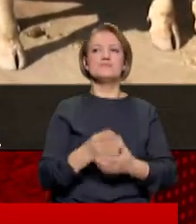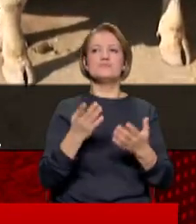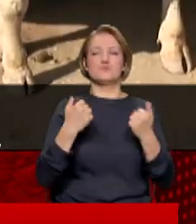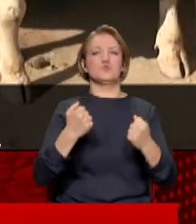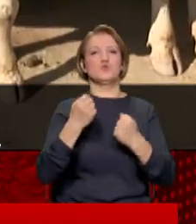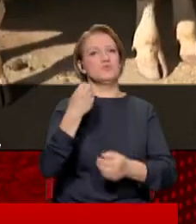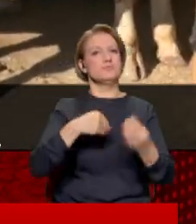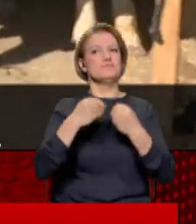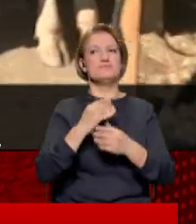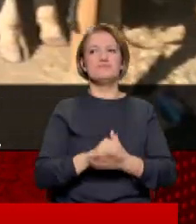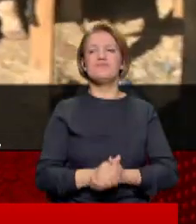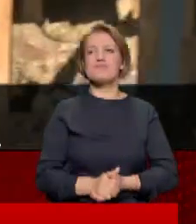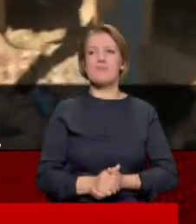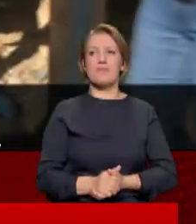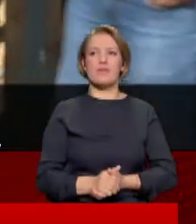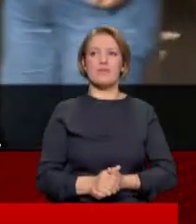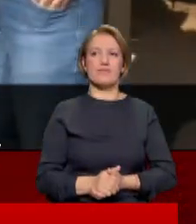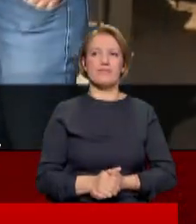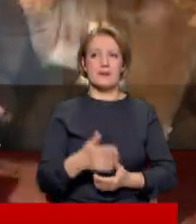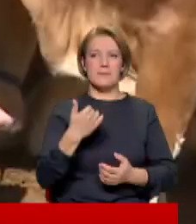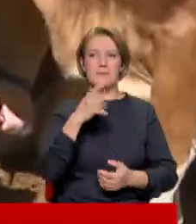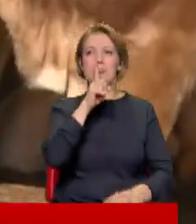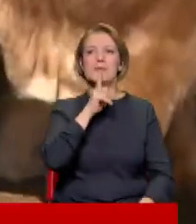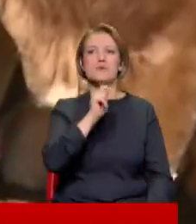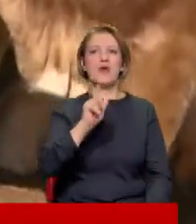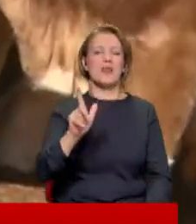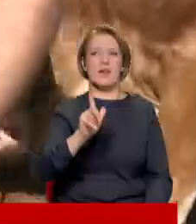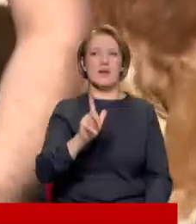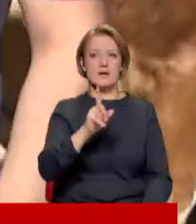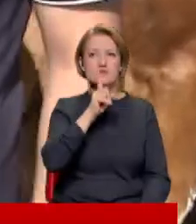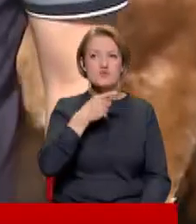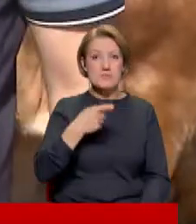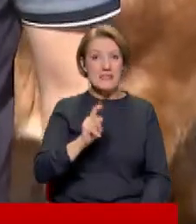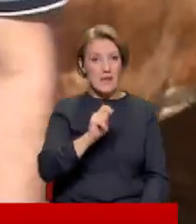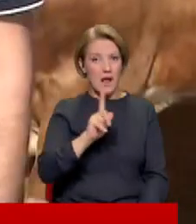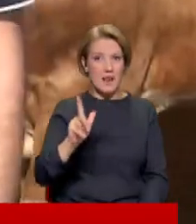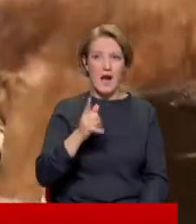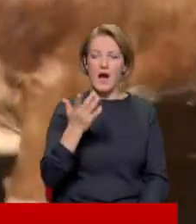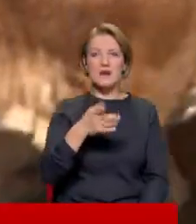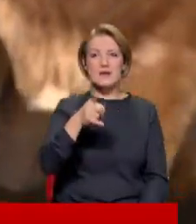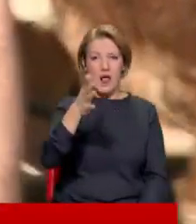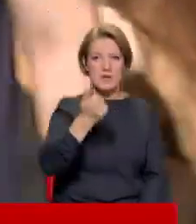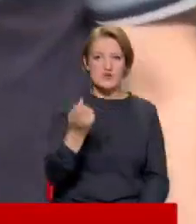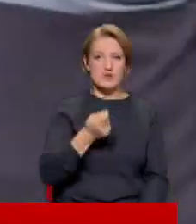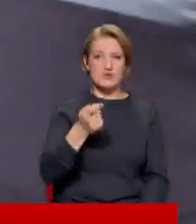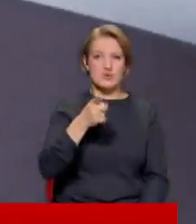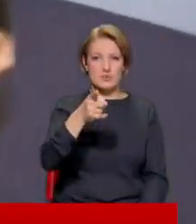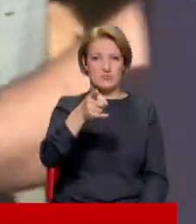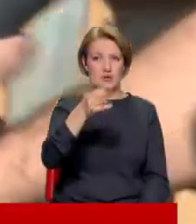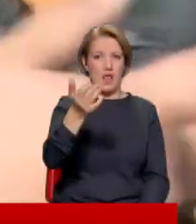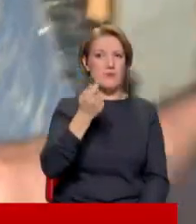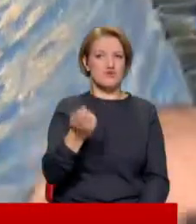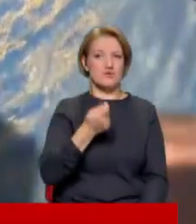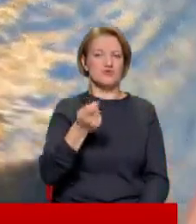Daha efendim hale geliyor. Çalışıyoruz da 100 lira diyorlar da. 100 bin lira diyorlar. Hangisini almaya çalışıyorsunuz? Bunu